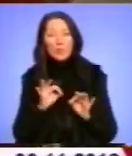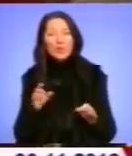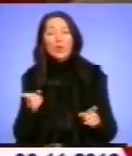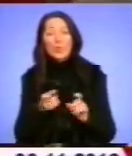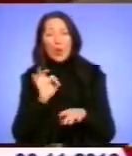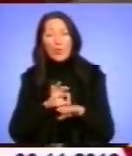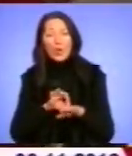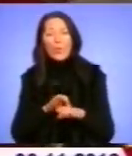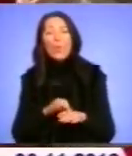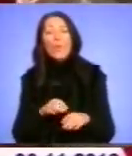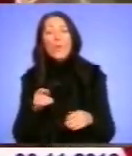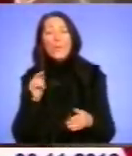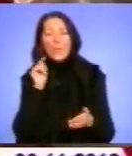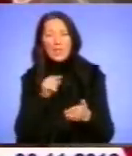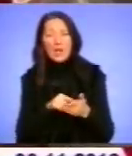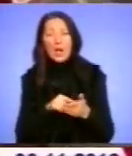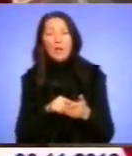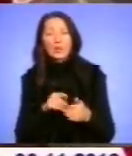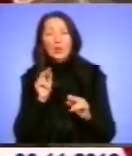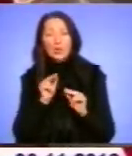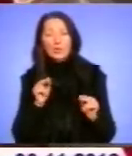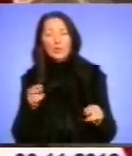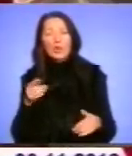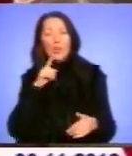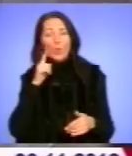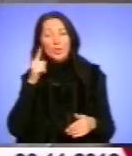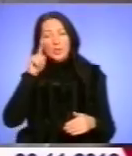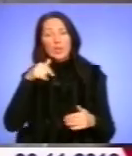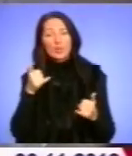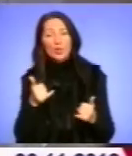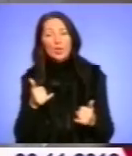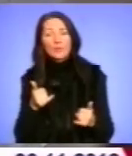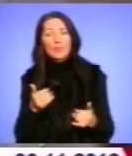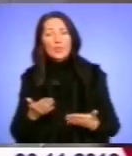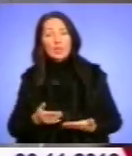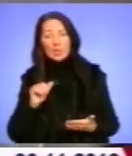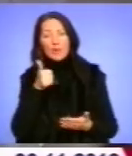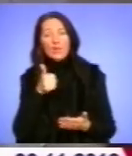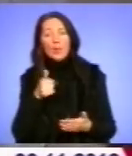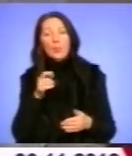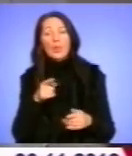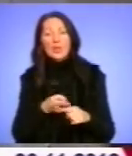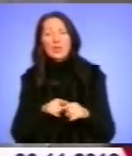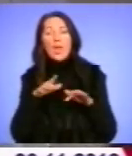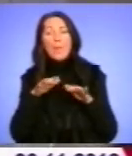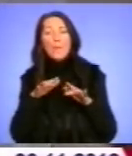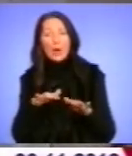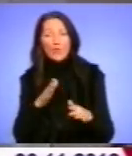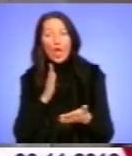марафон учнівської молоді. Знати сьогодні, щоб жити завтра. Даний марафон має на